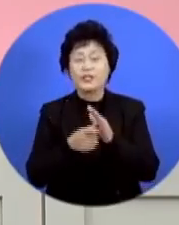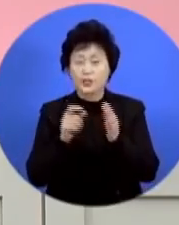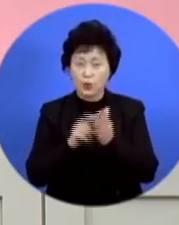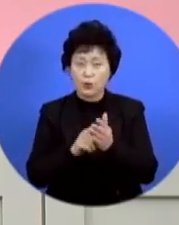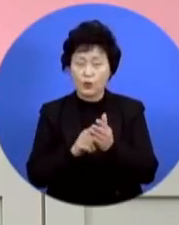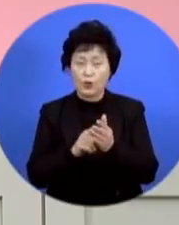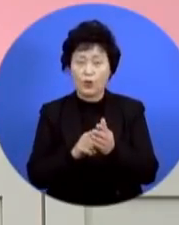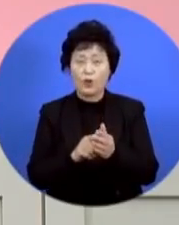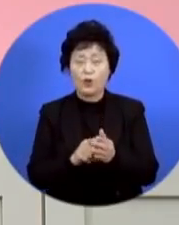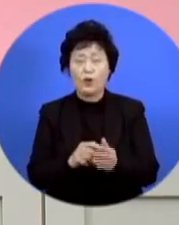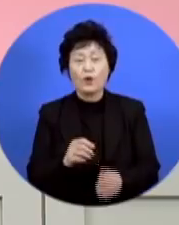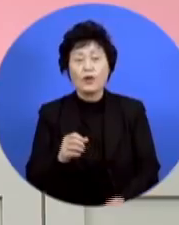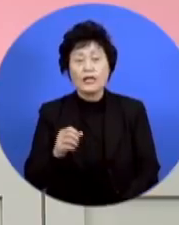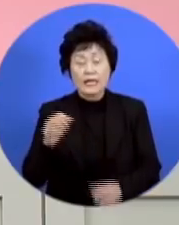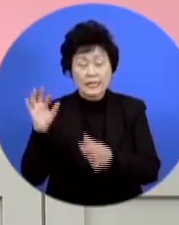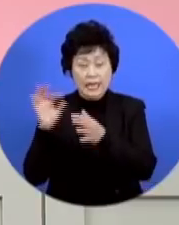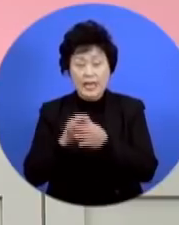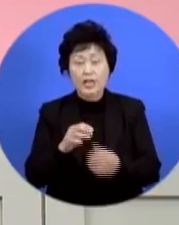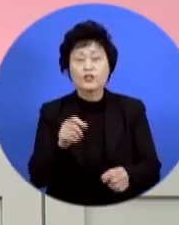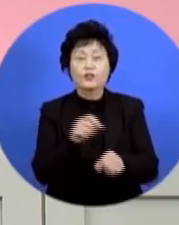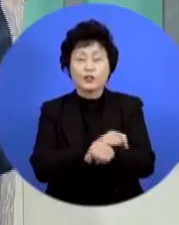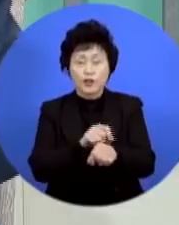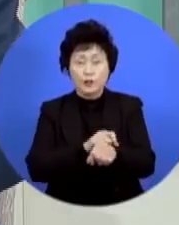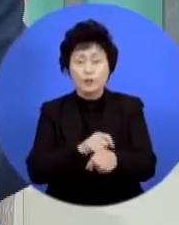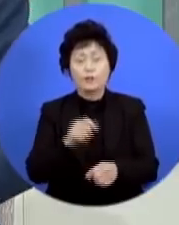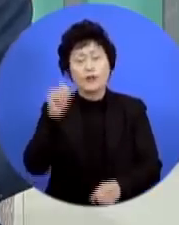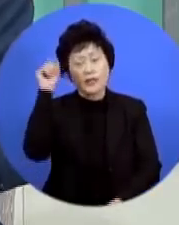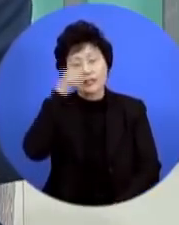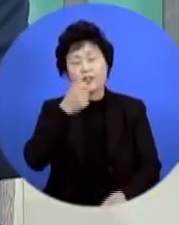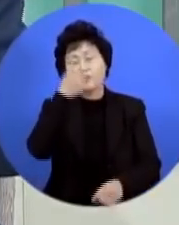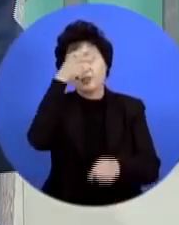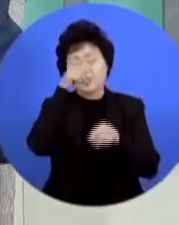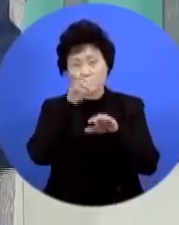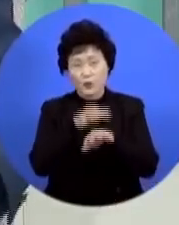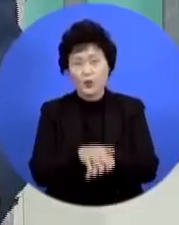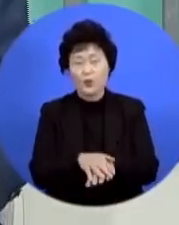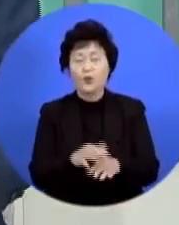그럼 우리 또 특세. 그럼 목사님 그렇게